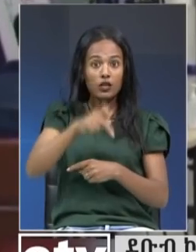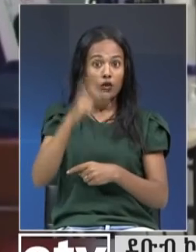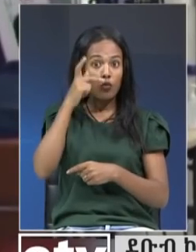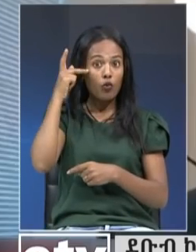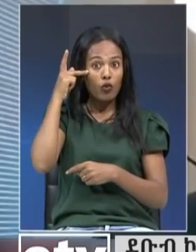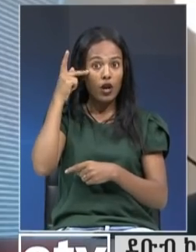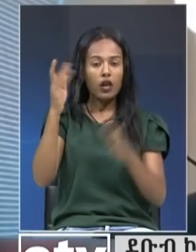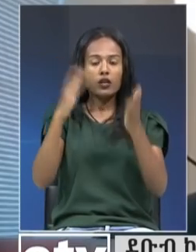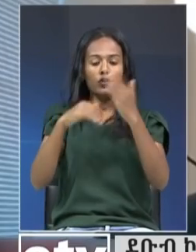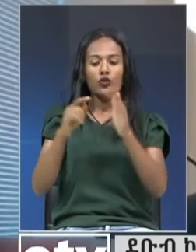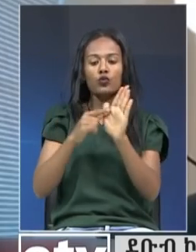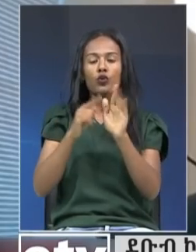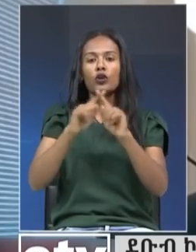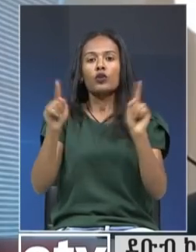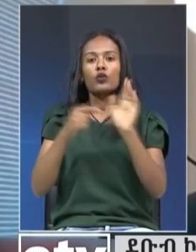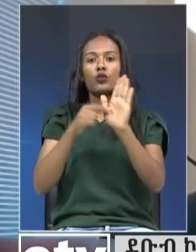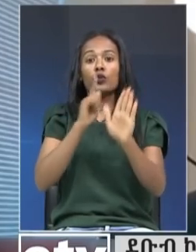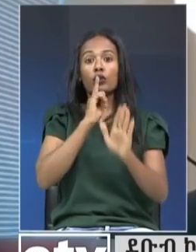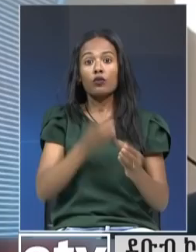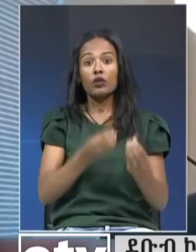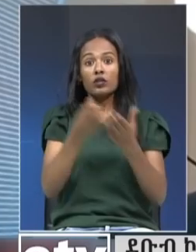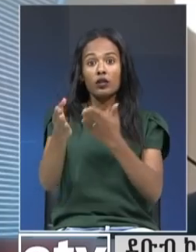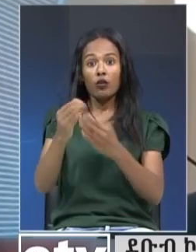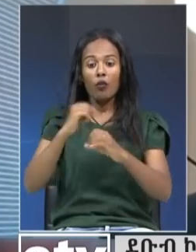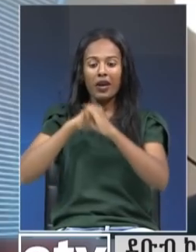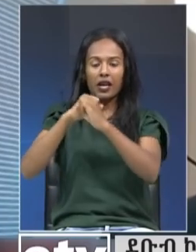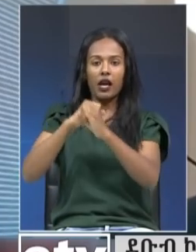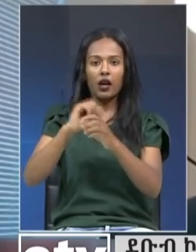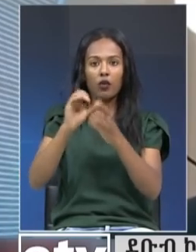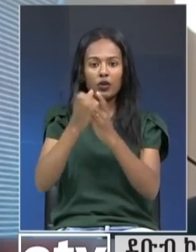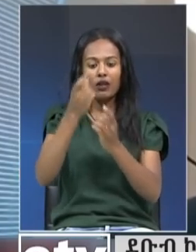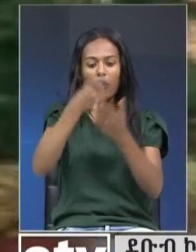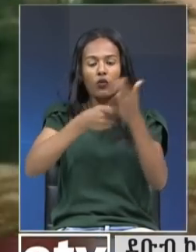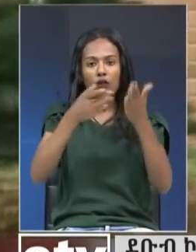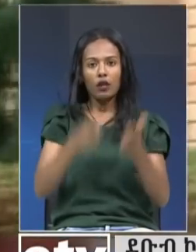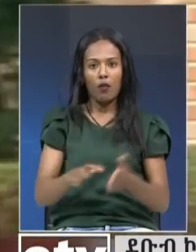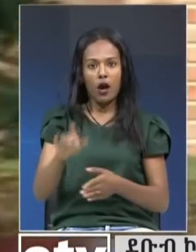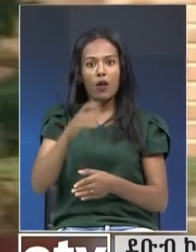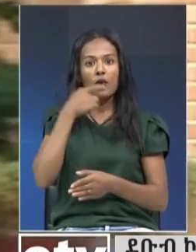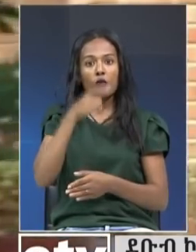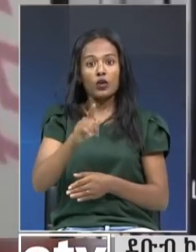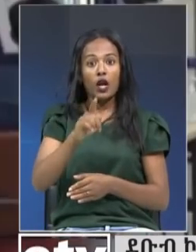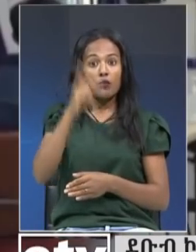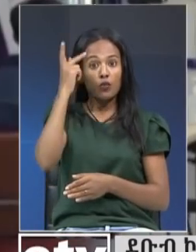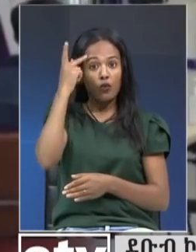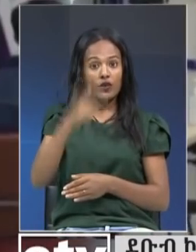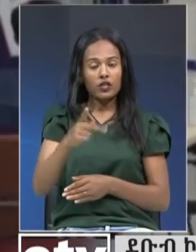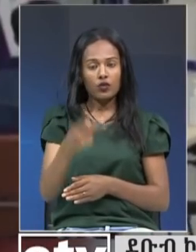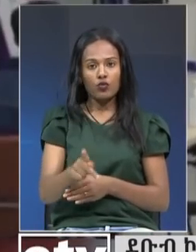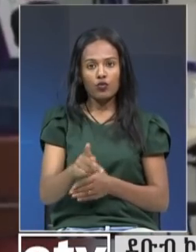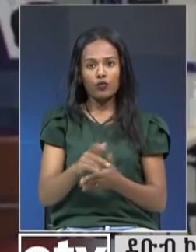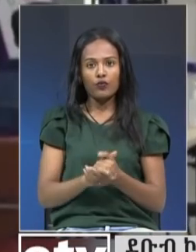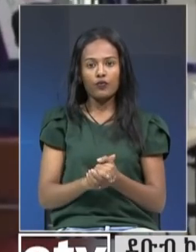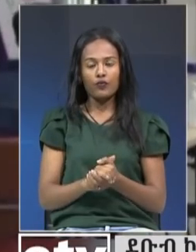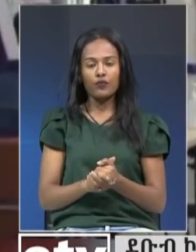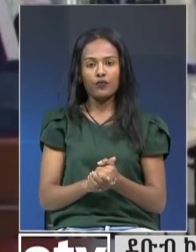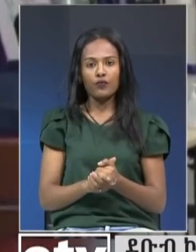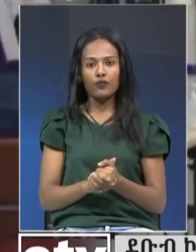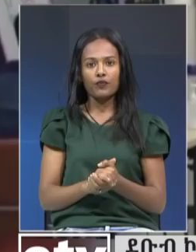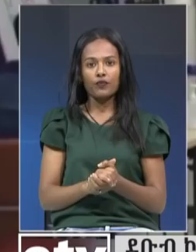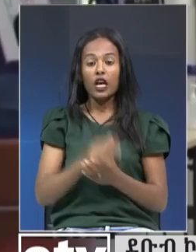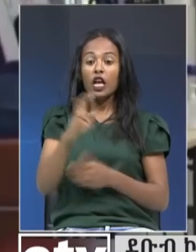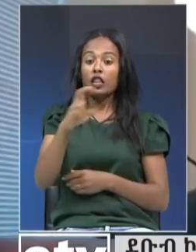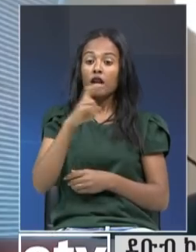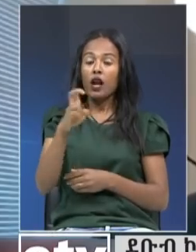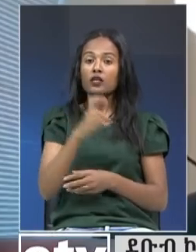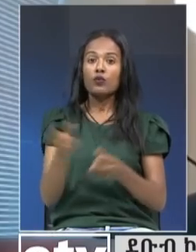ለችግሩ ልዩ ትኩረት ነው የተሰጠው። የደቡብ ኮሪያ መከላከያ ስትራቴጂን ውጤታማ ብለውታል። ፕሮፌሰሩ figure out where people are moving